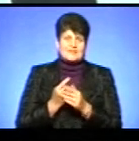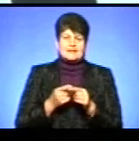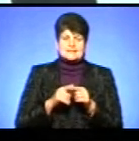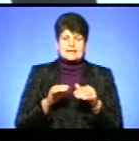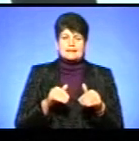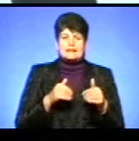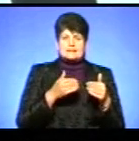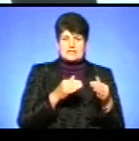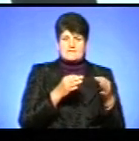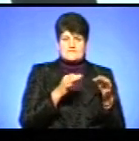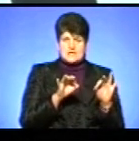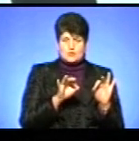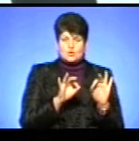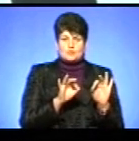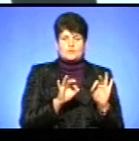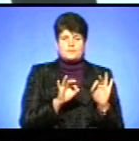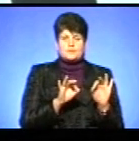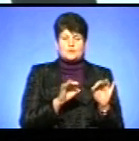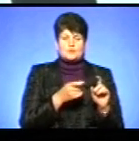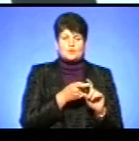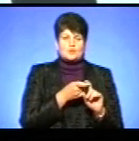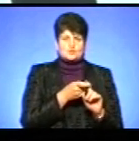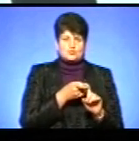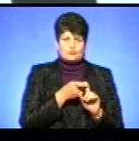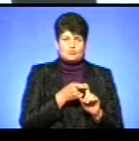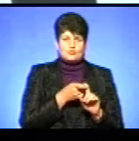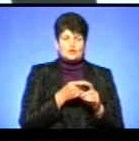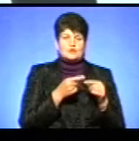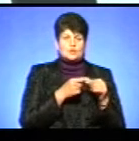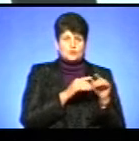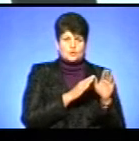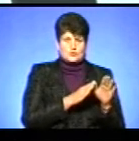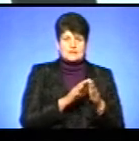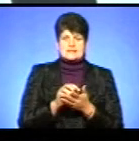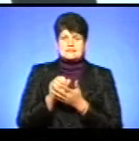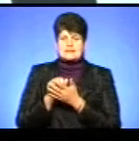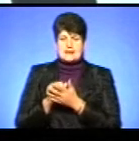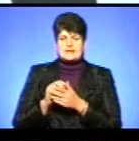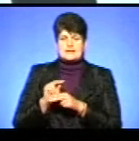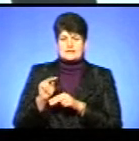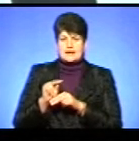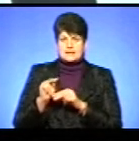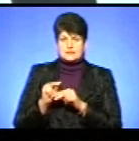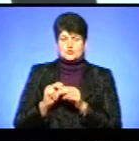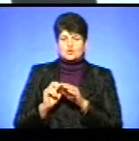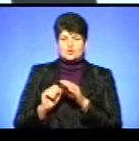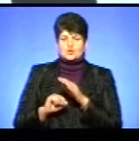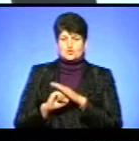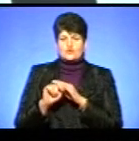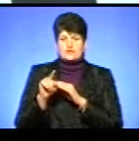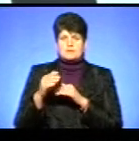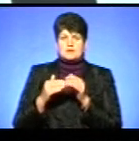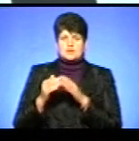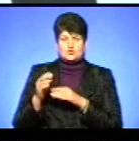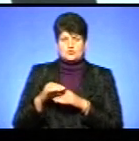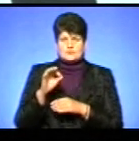надання вільного доступу до мультимедійних технологій та заняття, тренінги з основ їх практичного